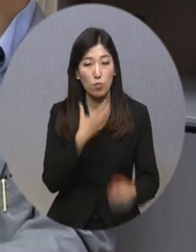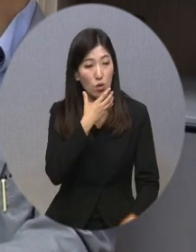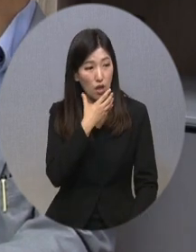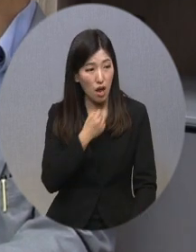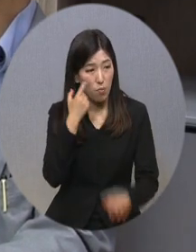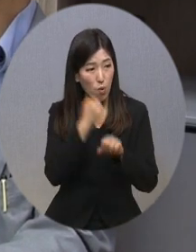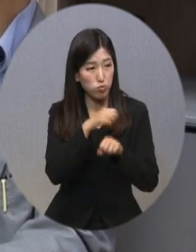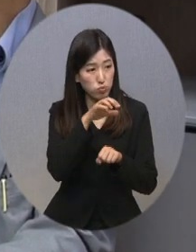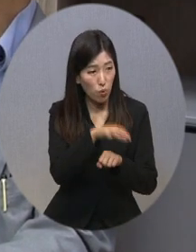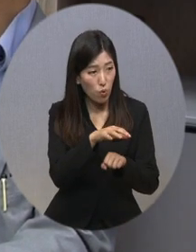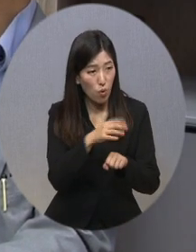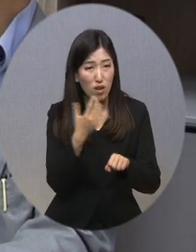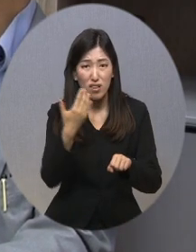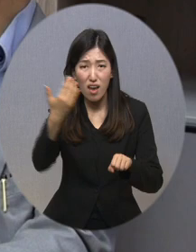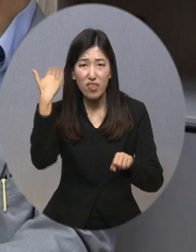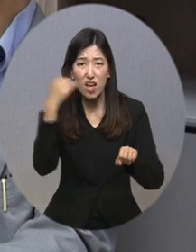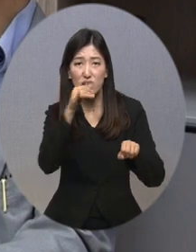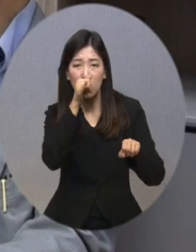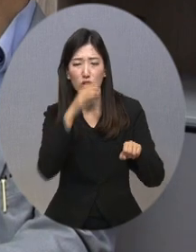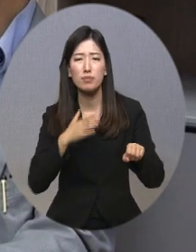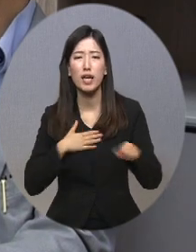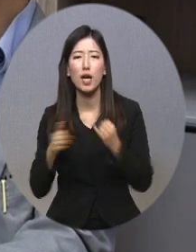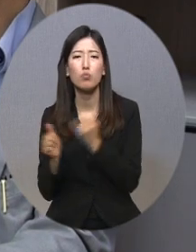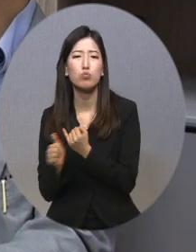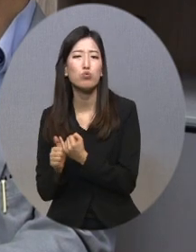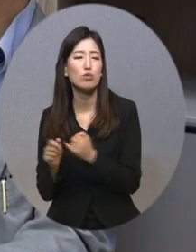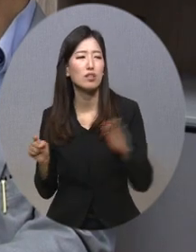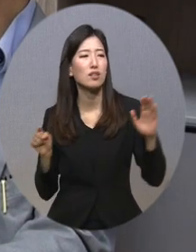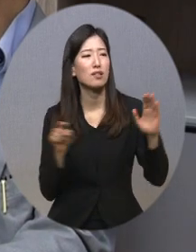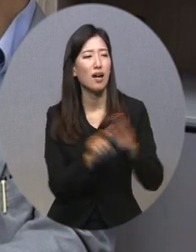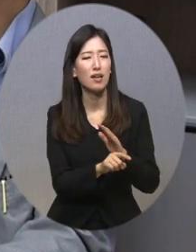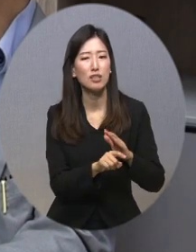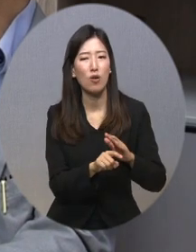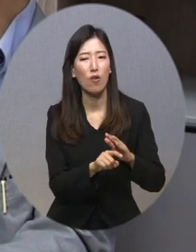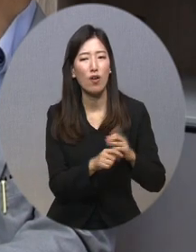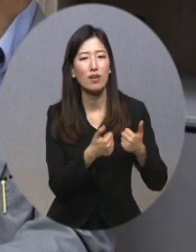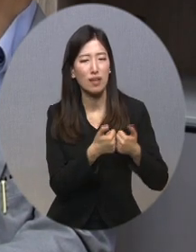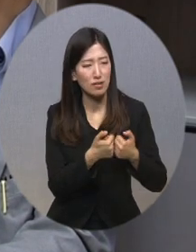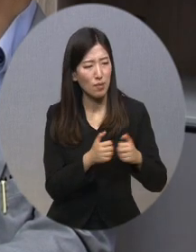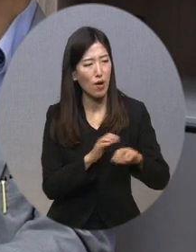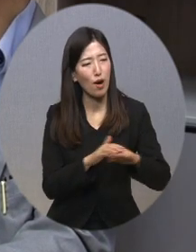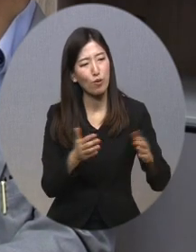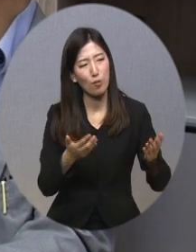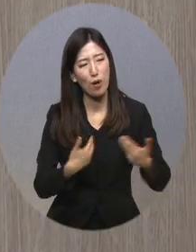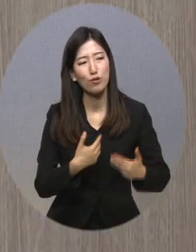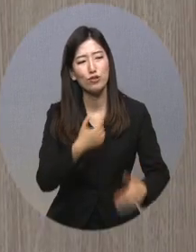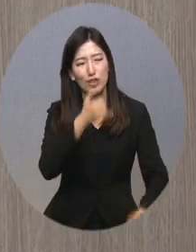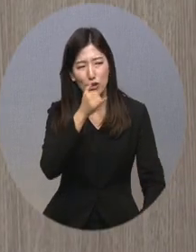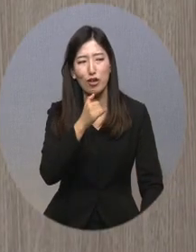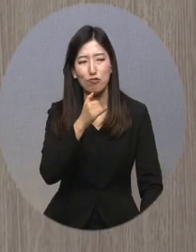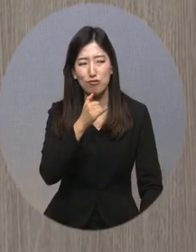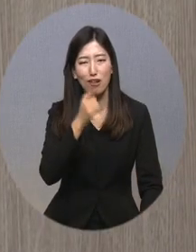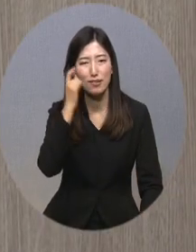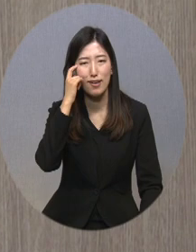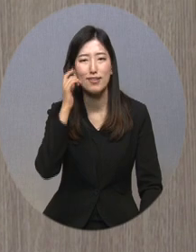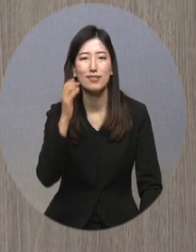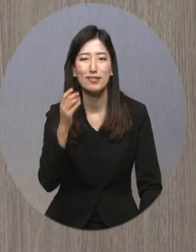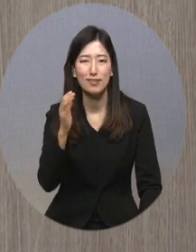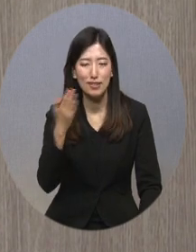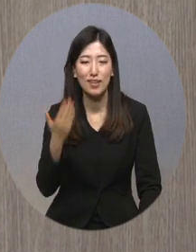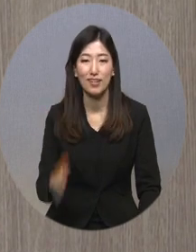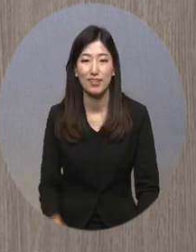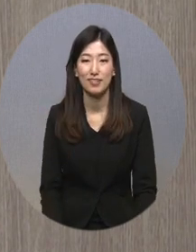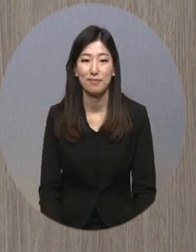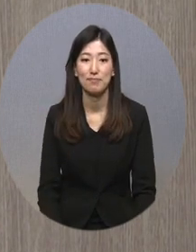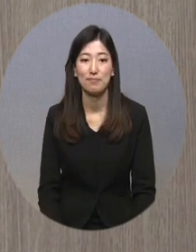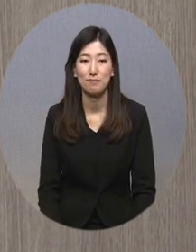받았다면 좀 더 빨리 해결할 수도 있지 않았을까 하는 생각이 지금서 좀 드네요. 맞습니다. 제가 이제 수업하고